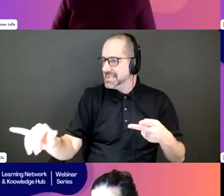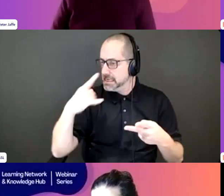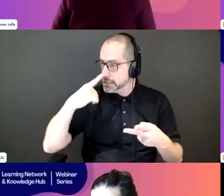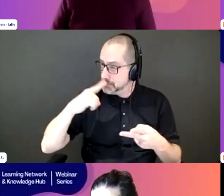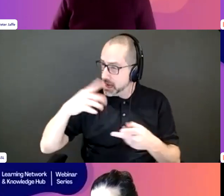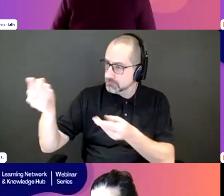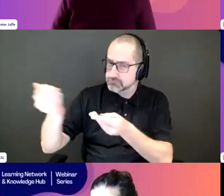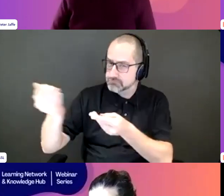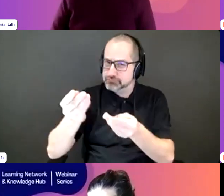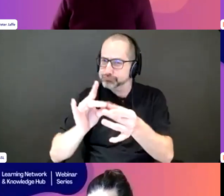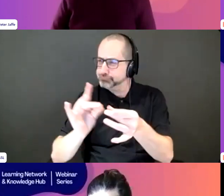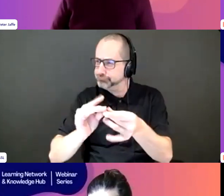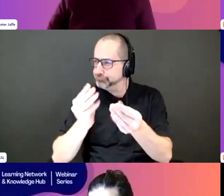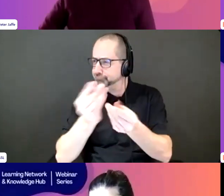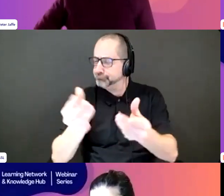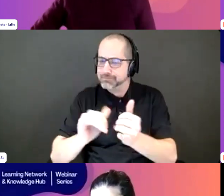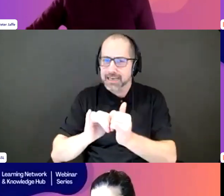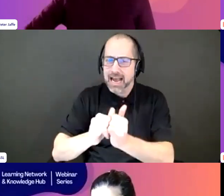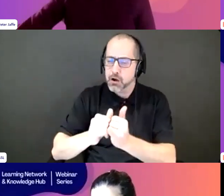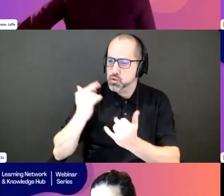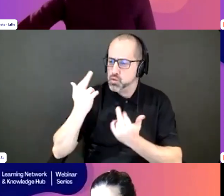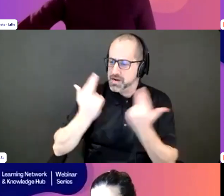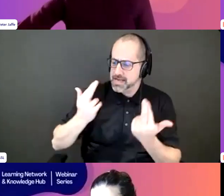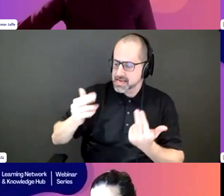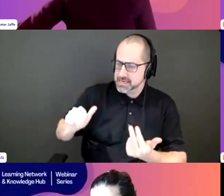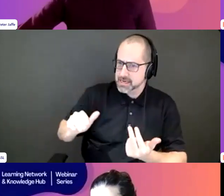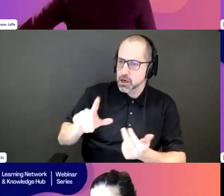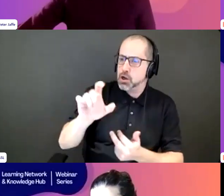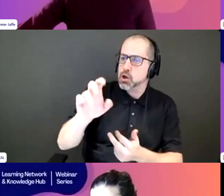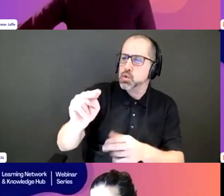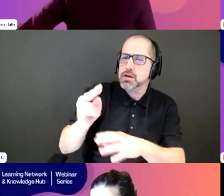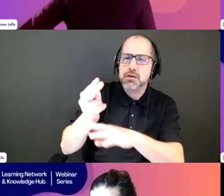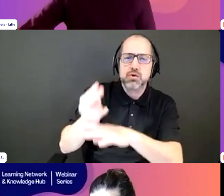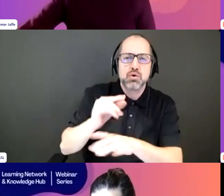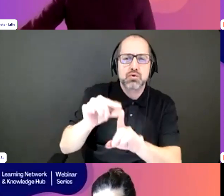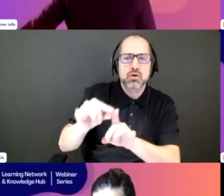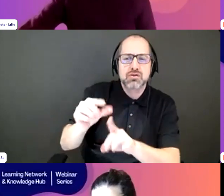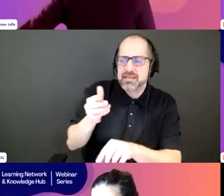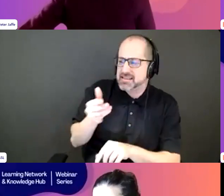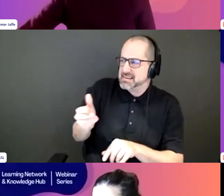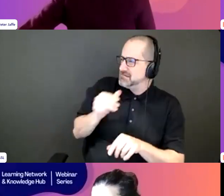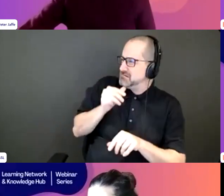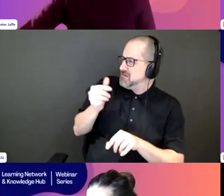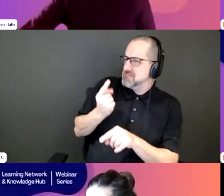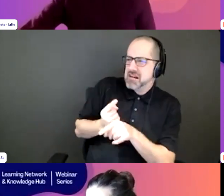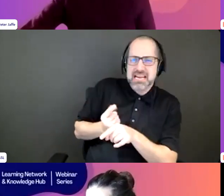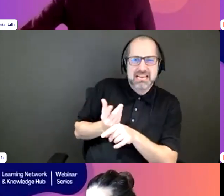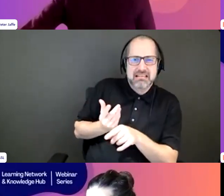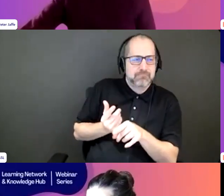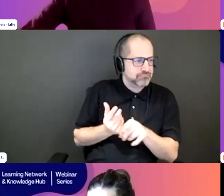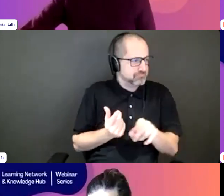pouvez-vous parler un peu de comment cette réalisation que les choses